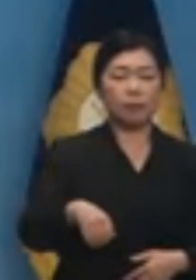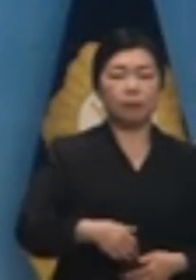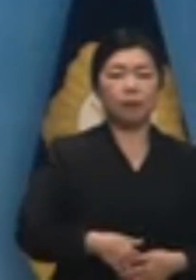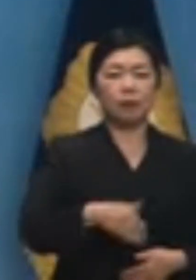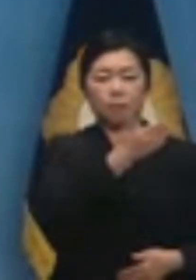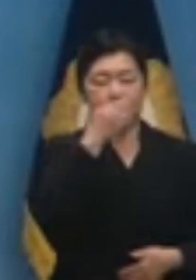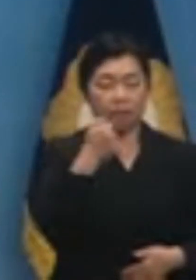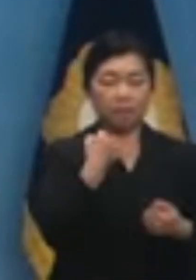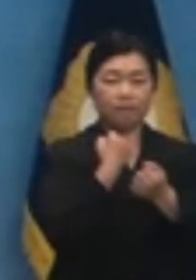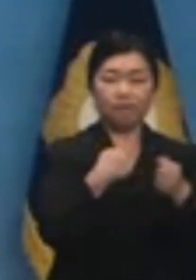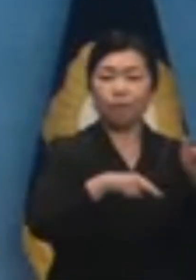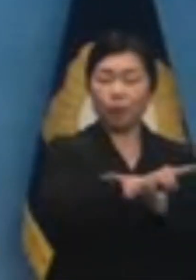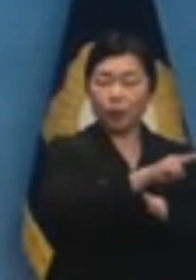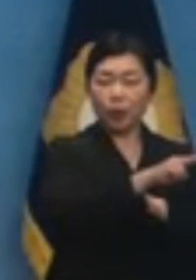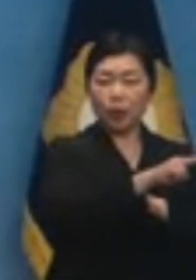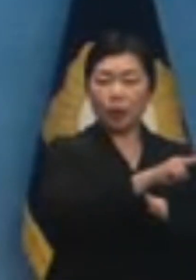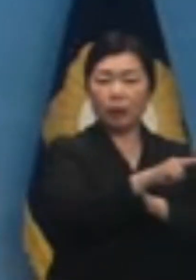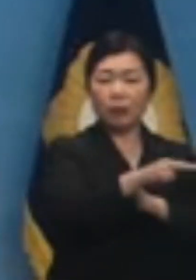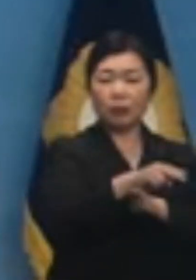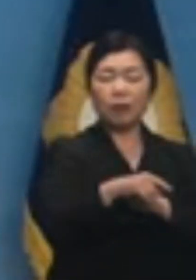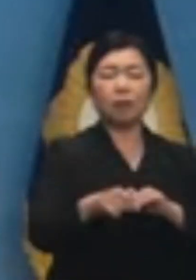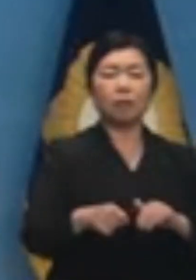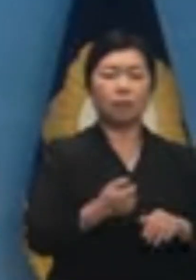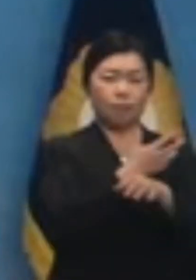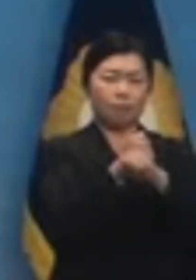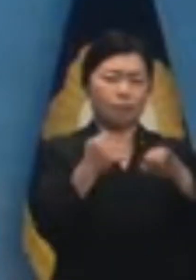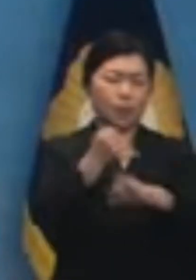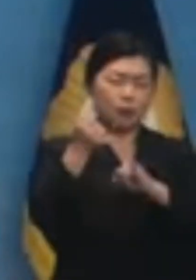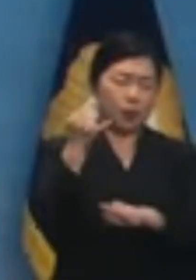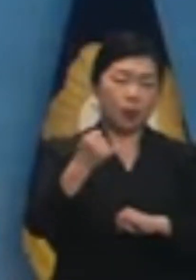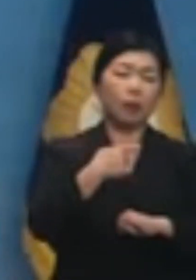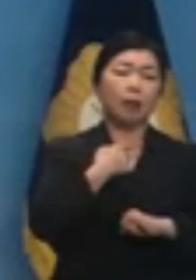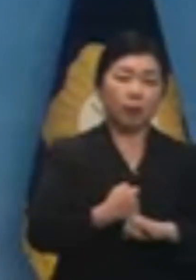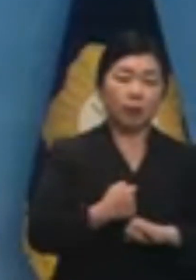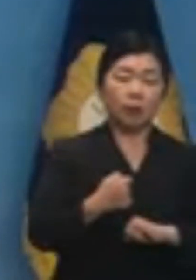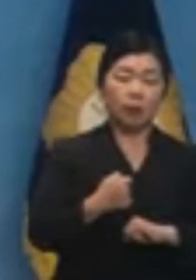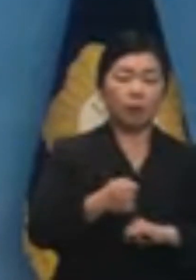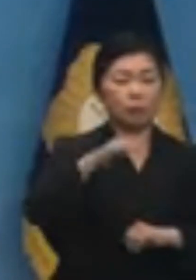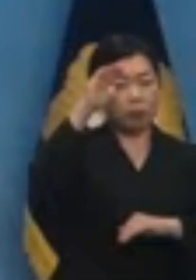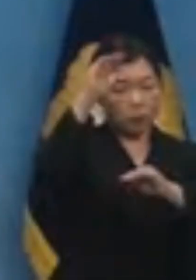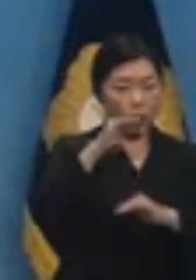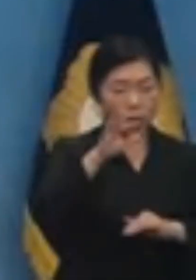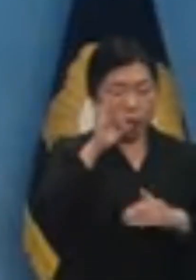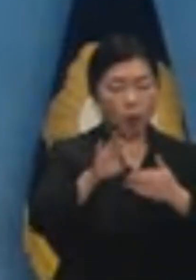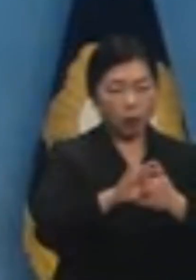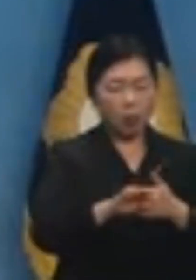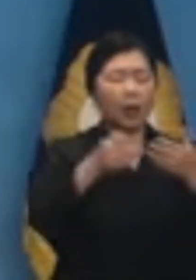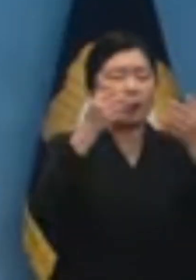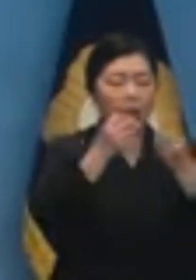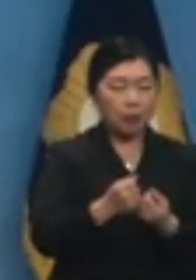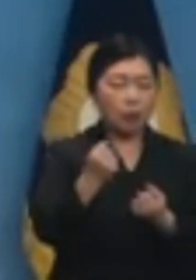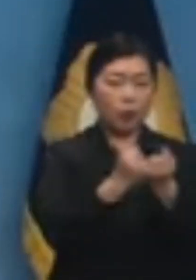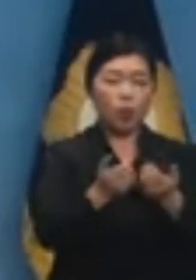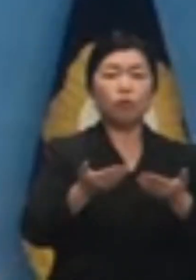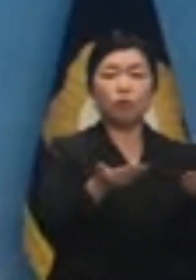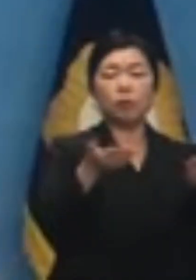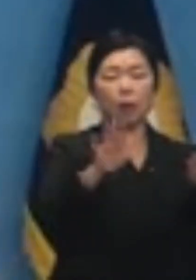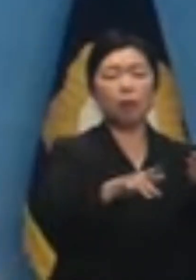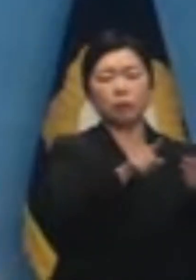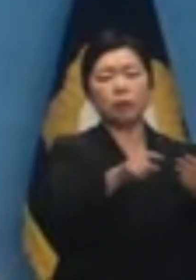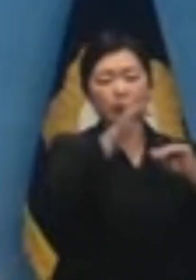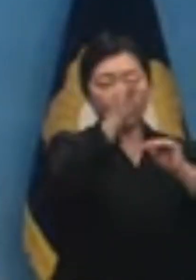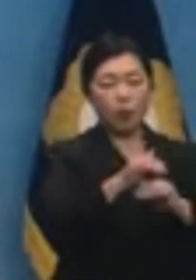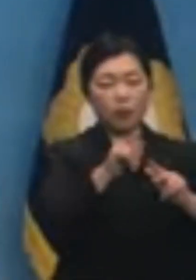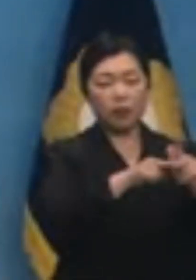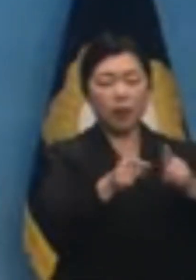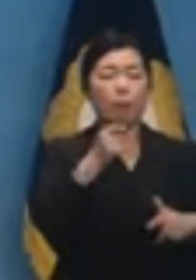주장 계열에 합류하는 모습을 보이고 있습니다. 하지만 해당 주장은 승수효과와 한계 소비 성향을 제대로 이해하지